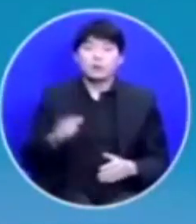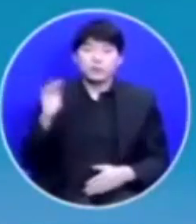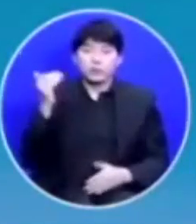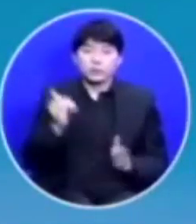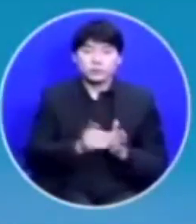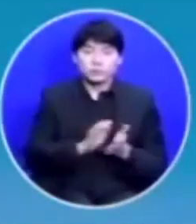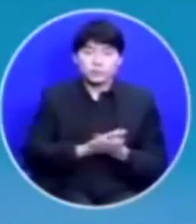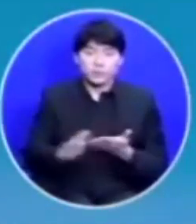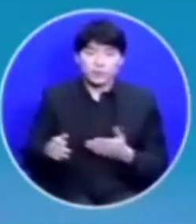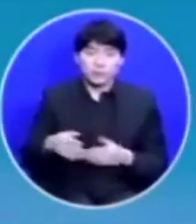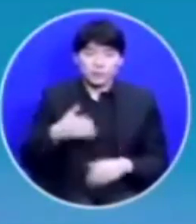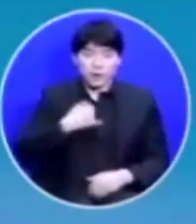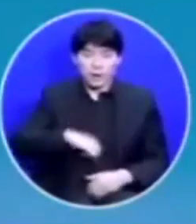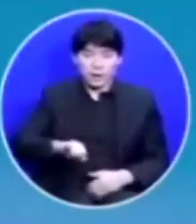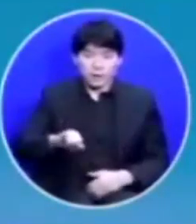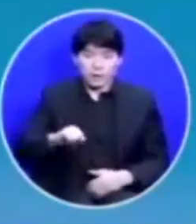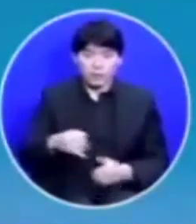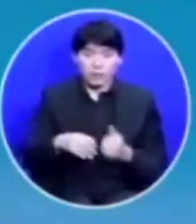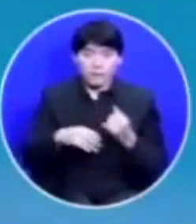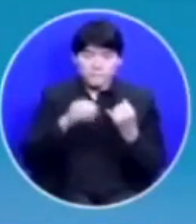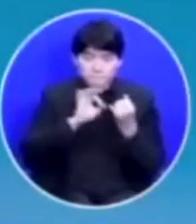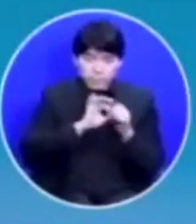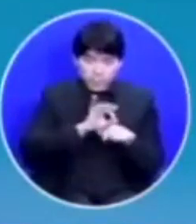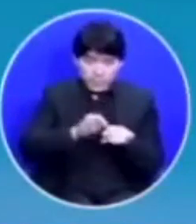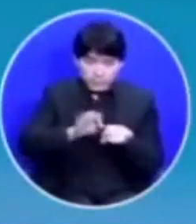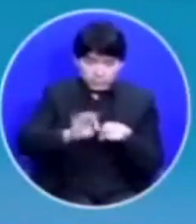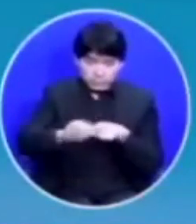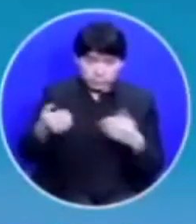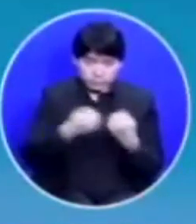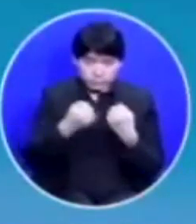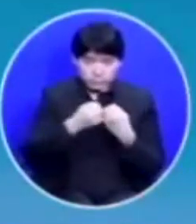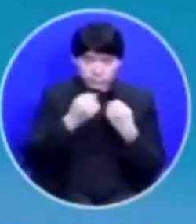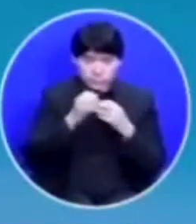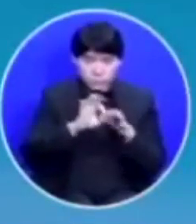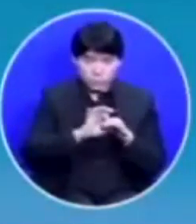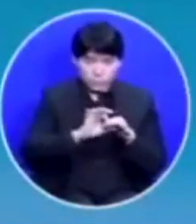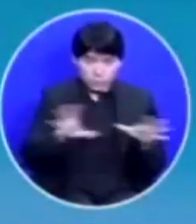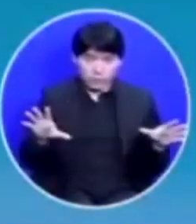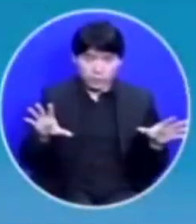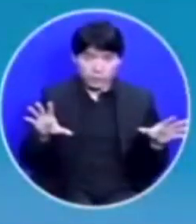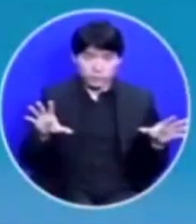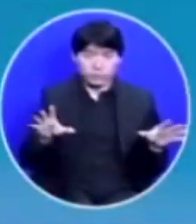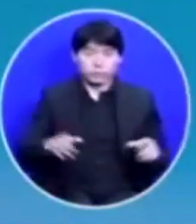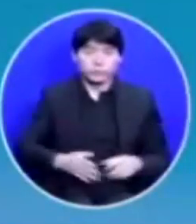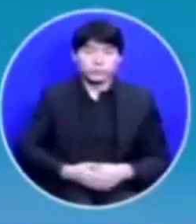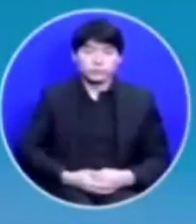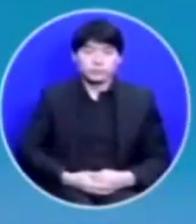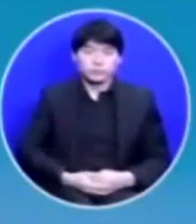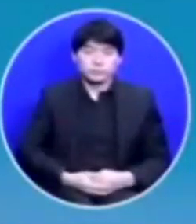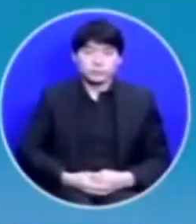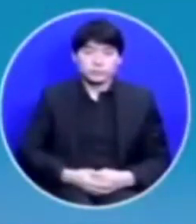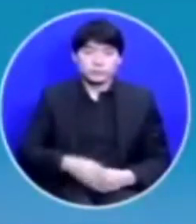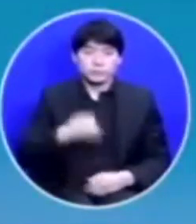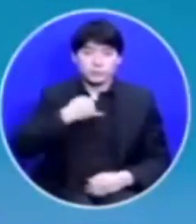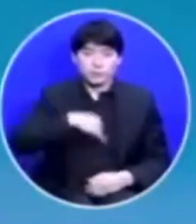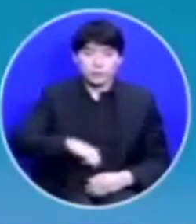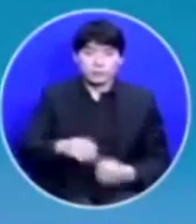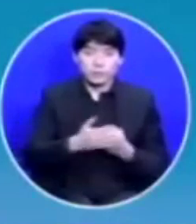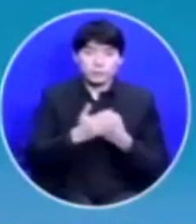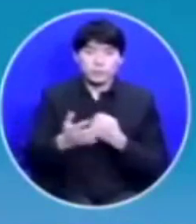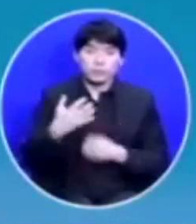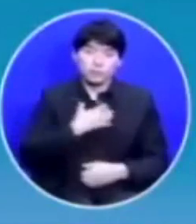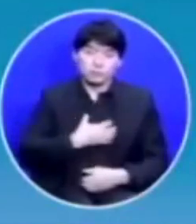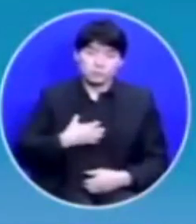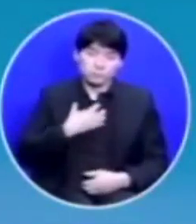야단치고 잔소리하고 딸 아이와 싸우고 따라야 하고 관계가 깨어지고 그 달 아이 때문에 걱정으로